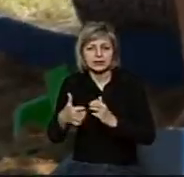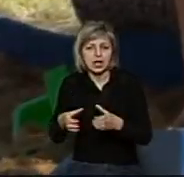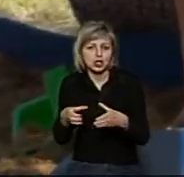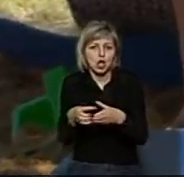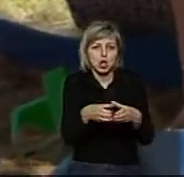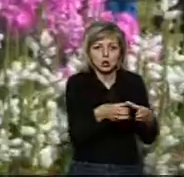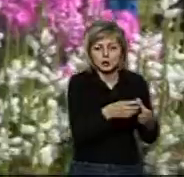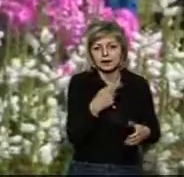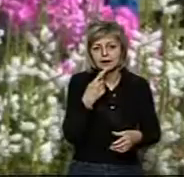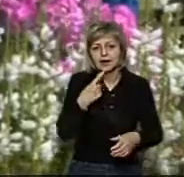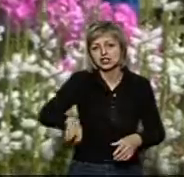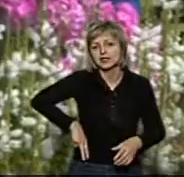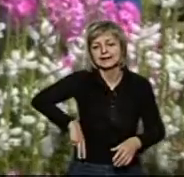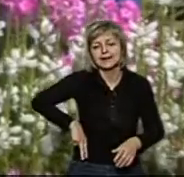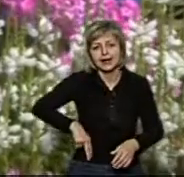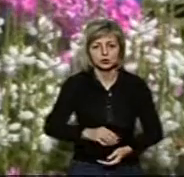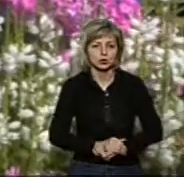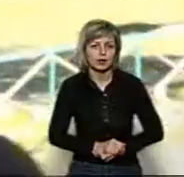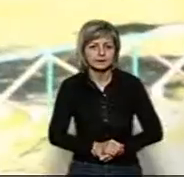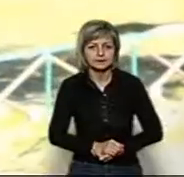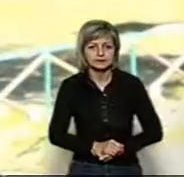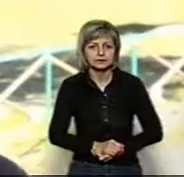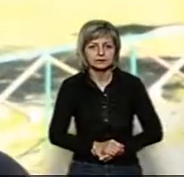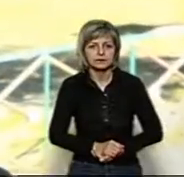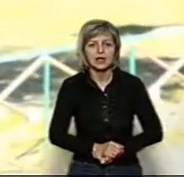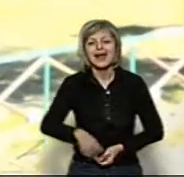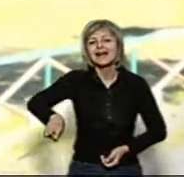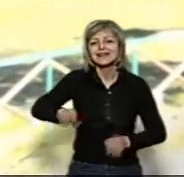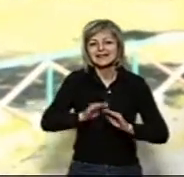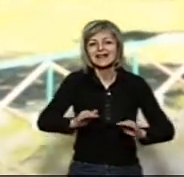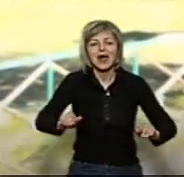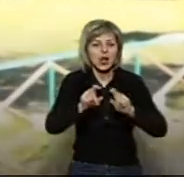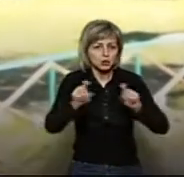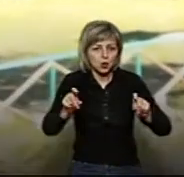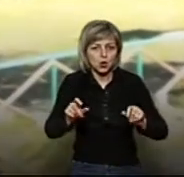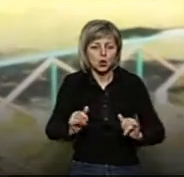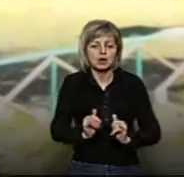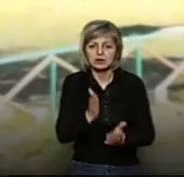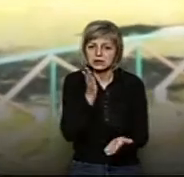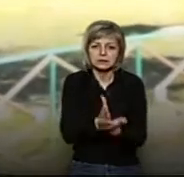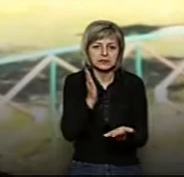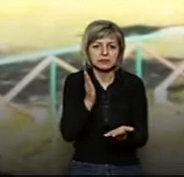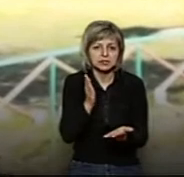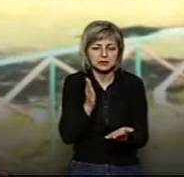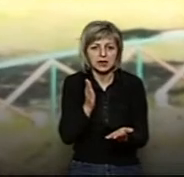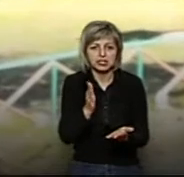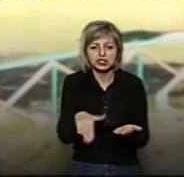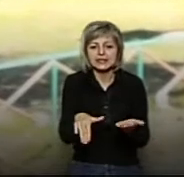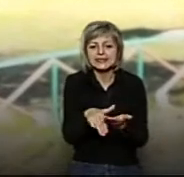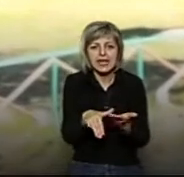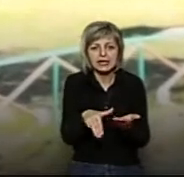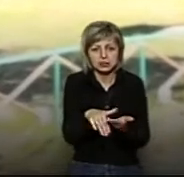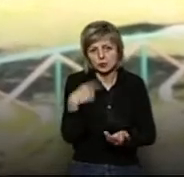каже директорка Тетяна Філаретова. Садок забезпечений засобами